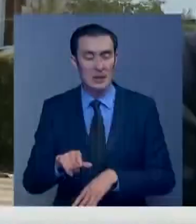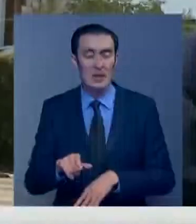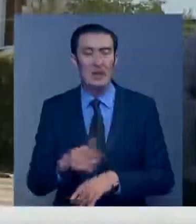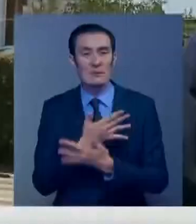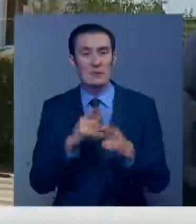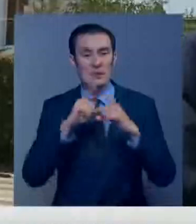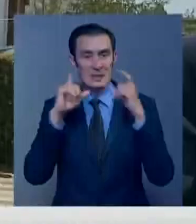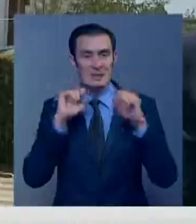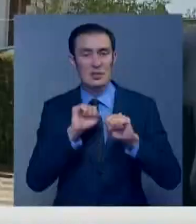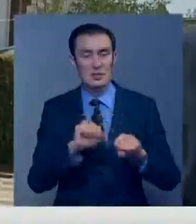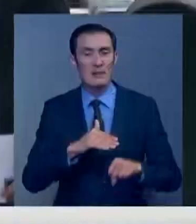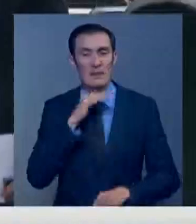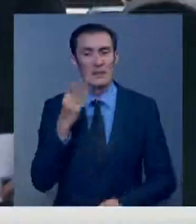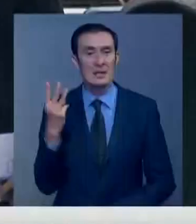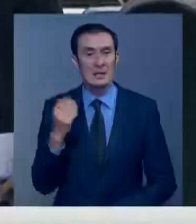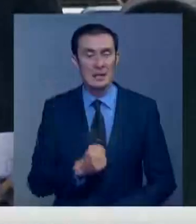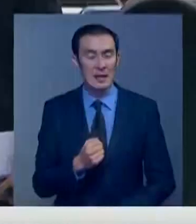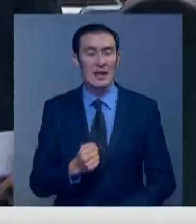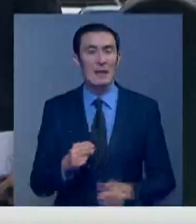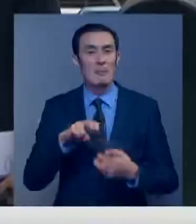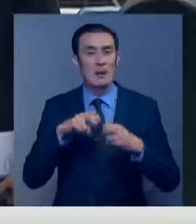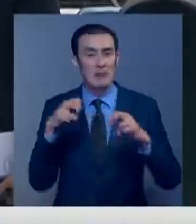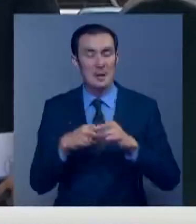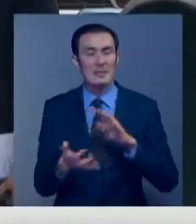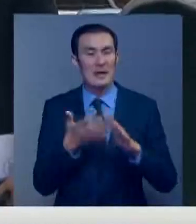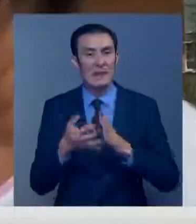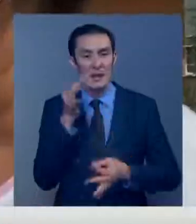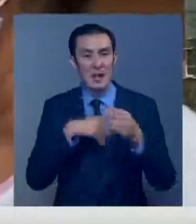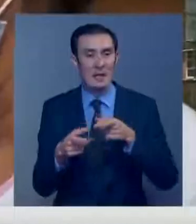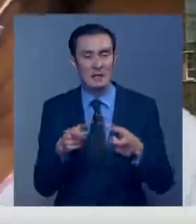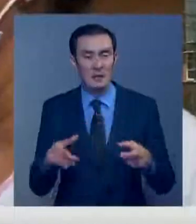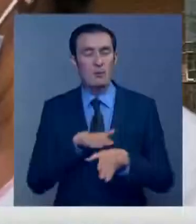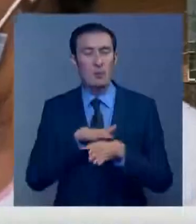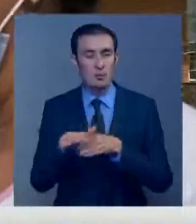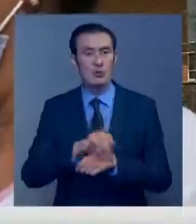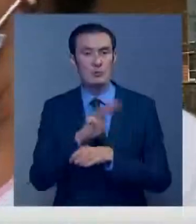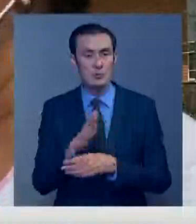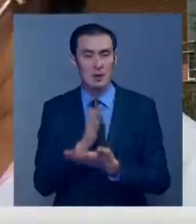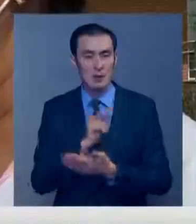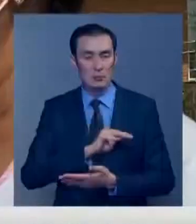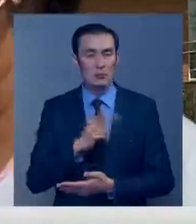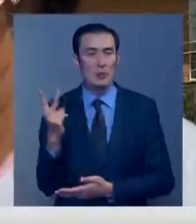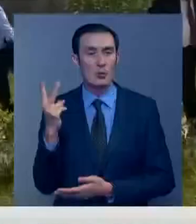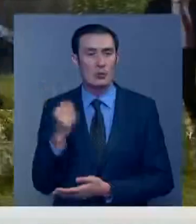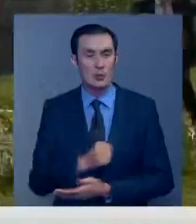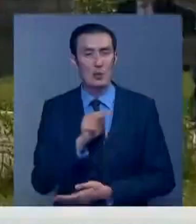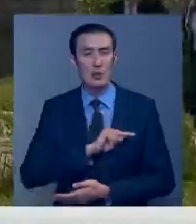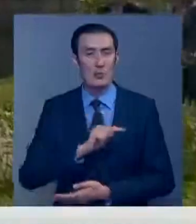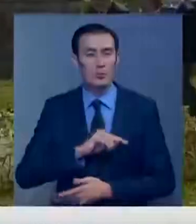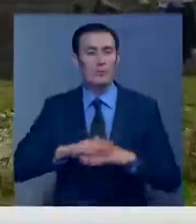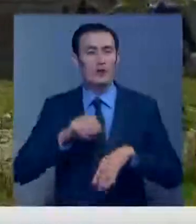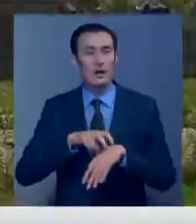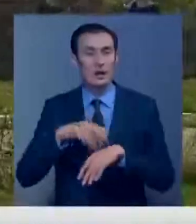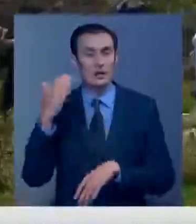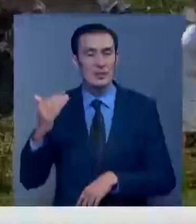хватит на 3 недели. Проблема с нехваткой лекарств полностью решена. В стационаре вторую неделю работают врачи из Астрахани. Они